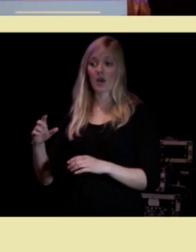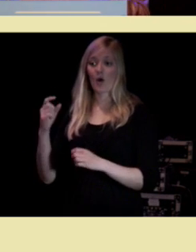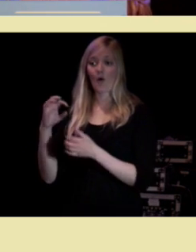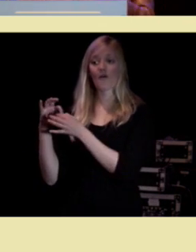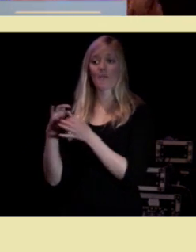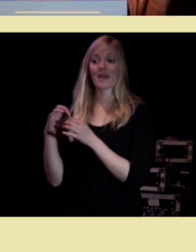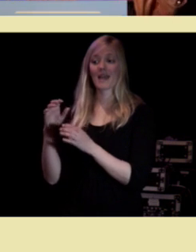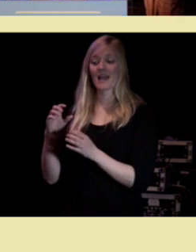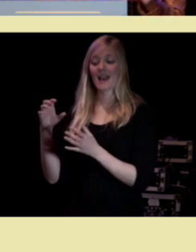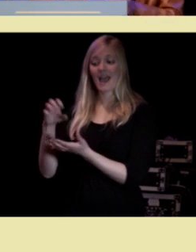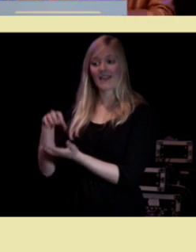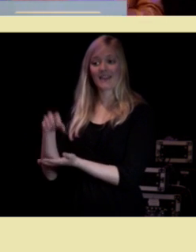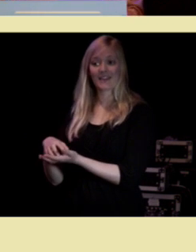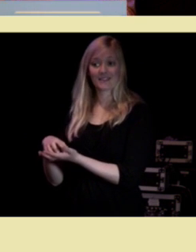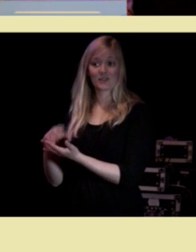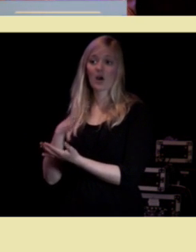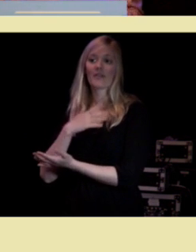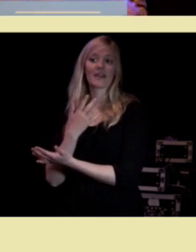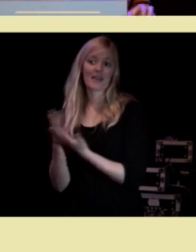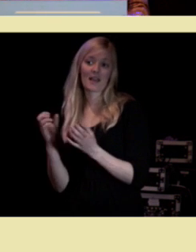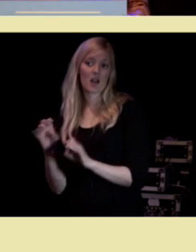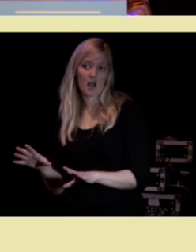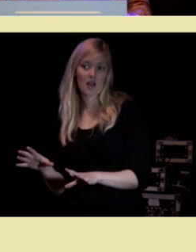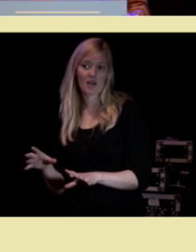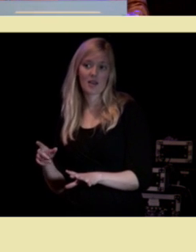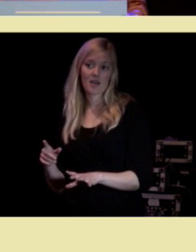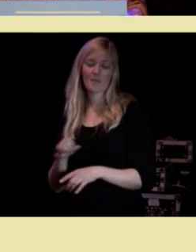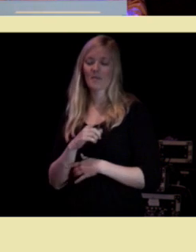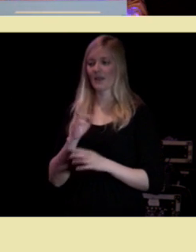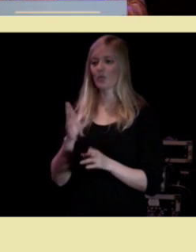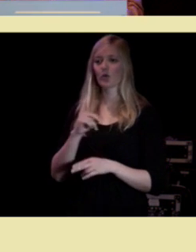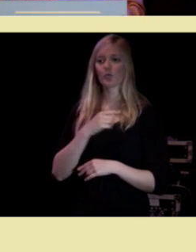jeg, yes, yes. Men det tar tid. Det tar tid, dere.